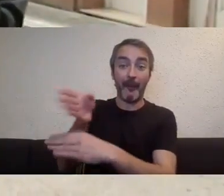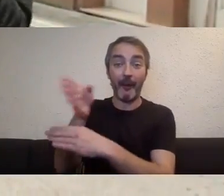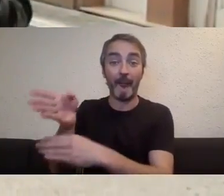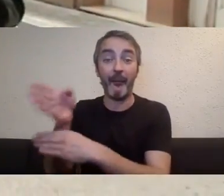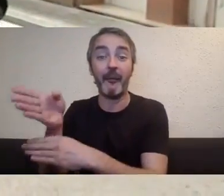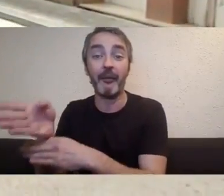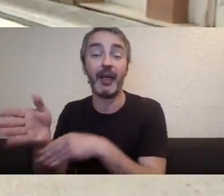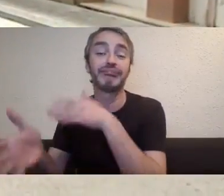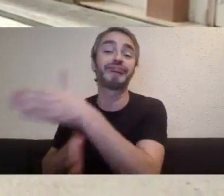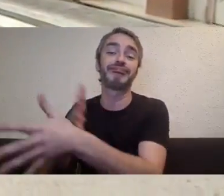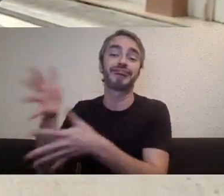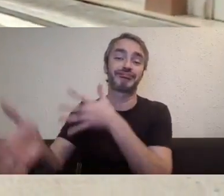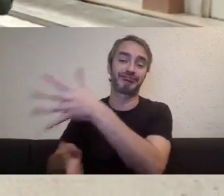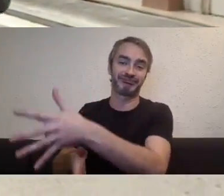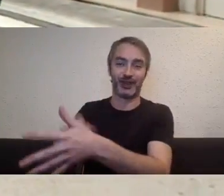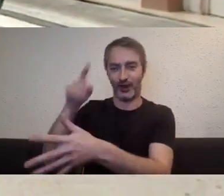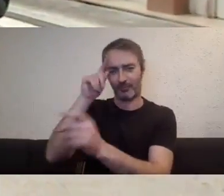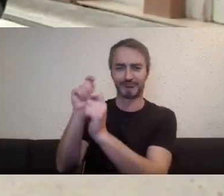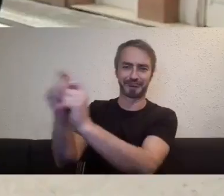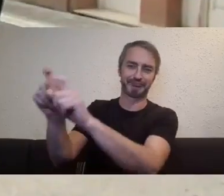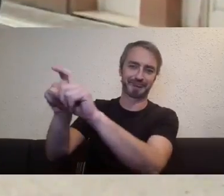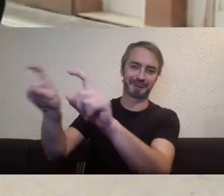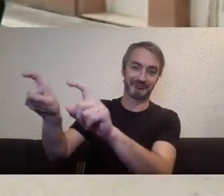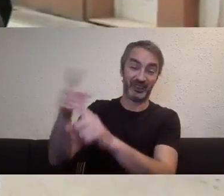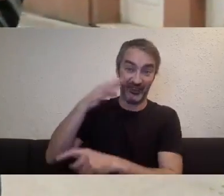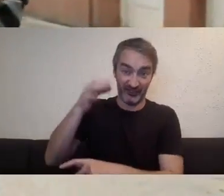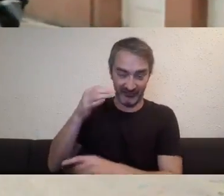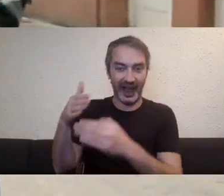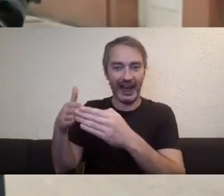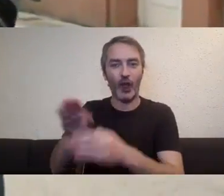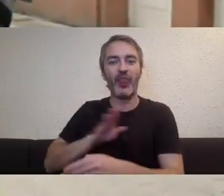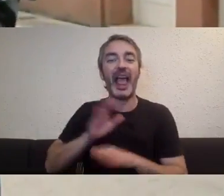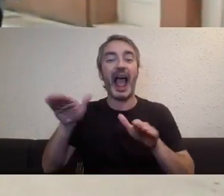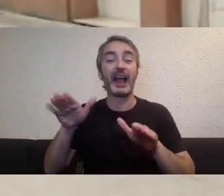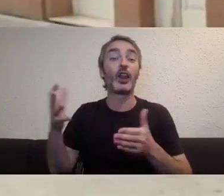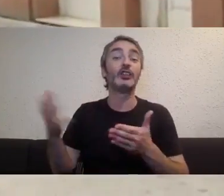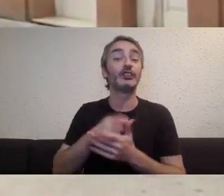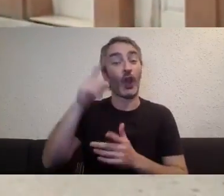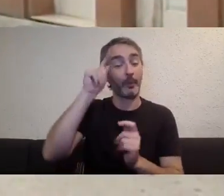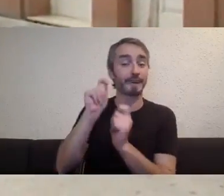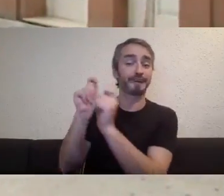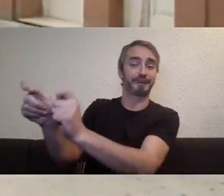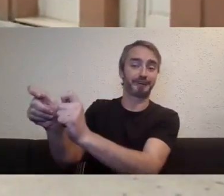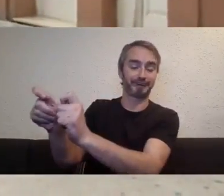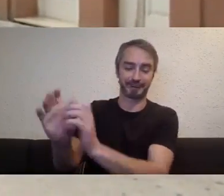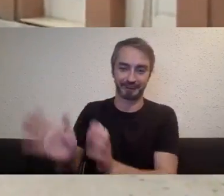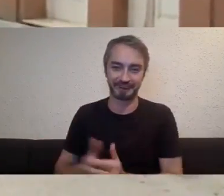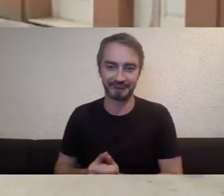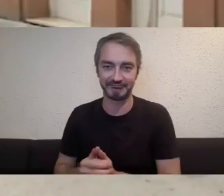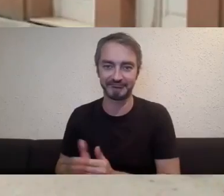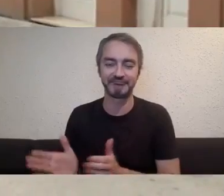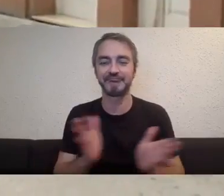del costat, van anar al jaleo d'aquests, i llavors van donar nom al bar, que era el Racó dels Àngels, i es deia Bernat, al